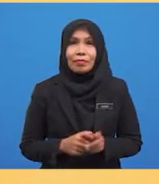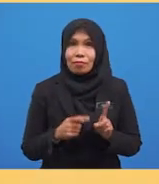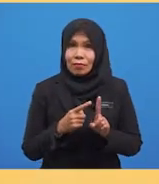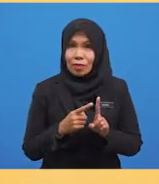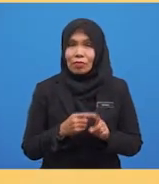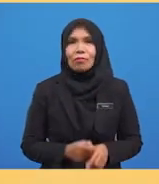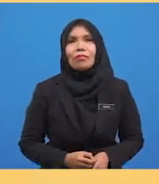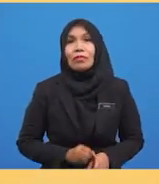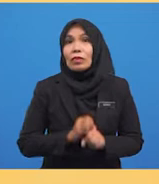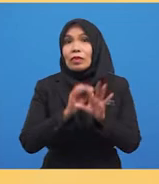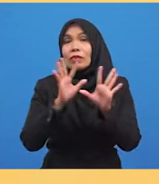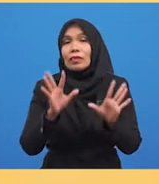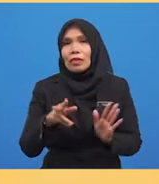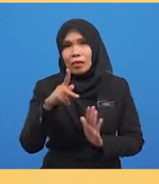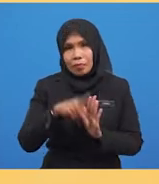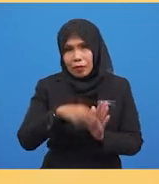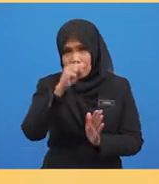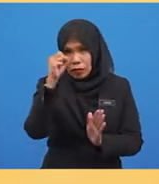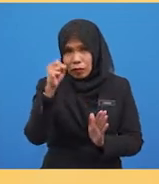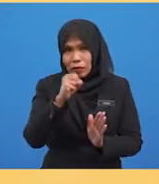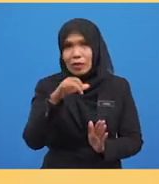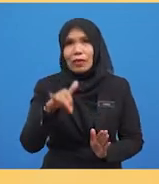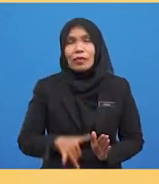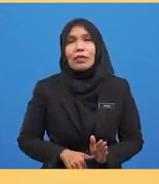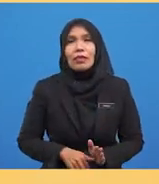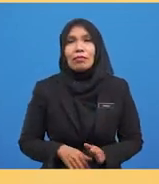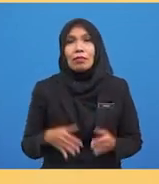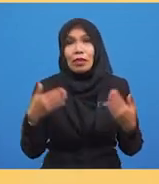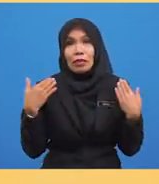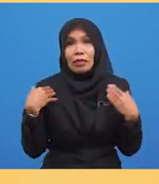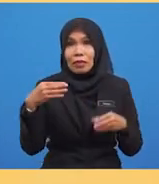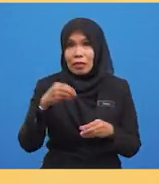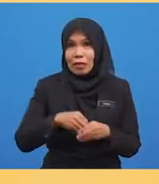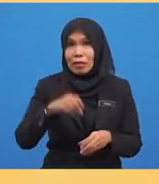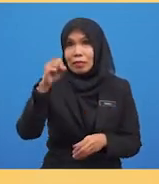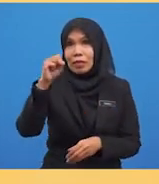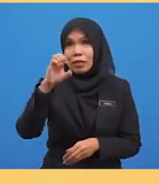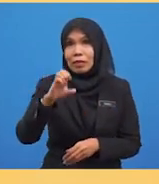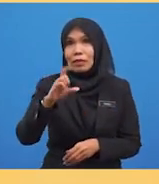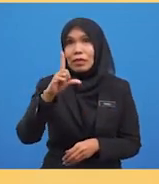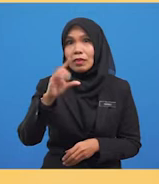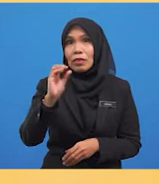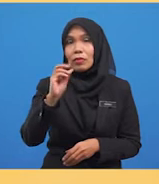Nyatakan persoalan yang terkandung dalam seloka tersebut.